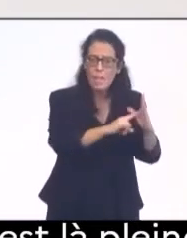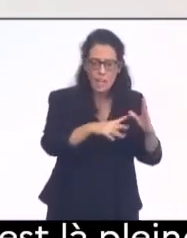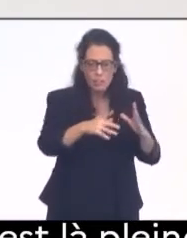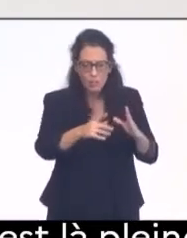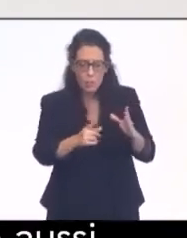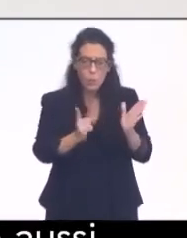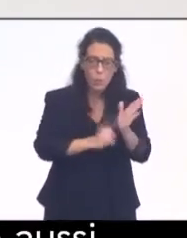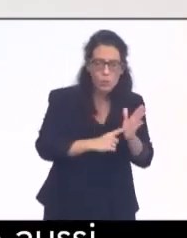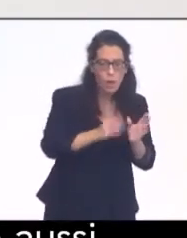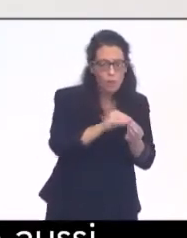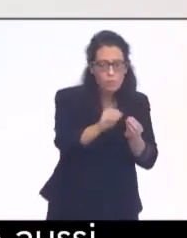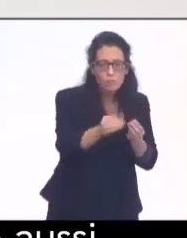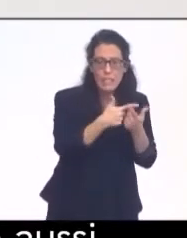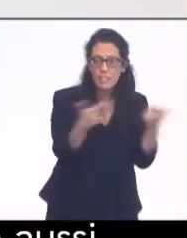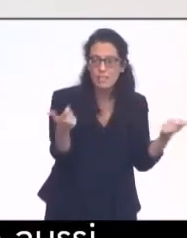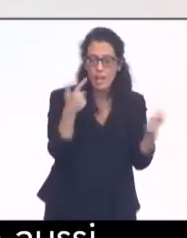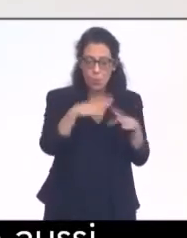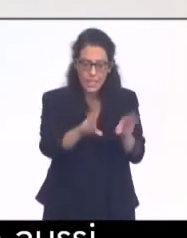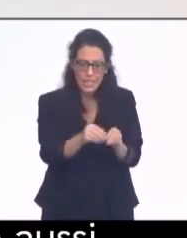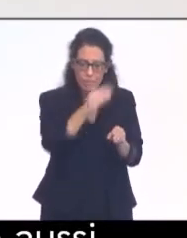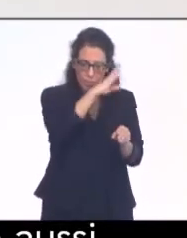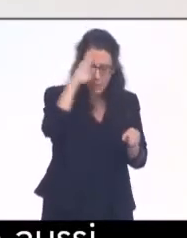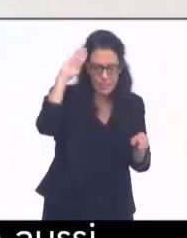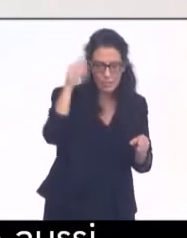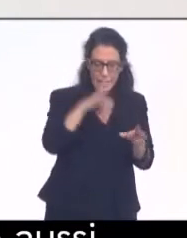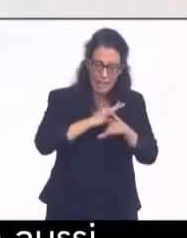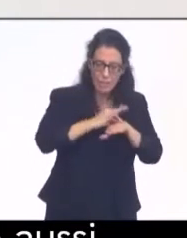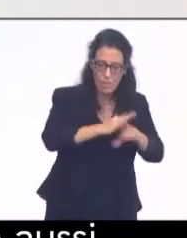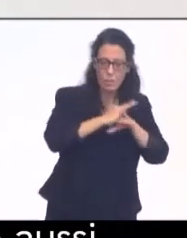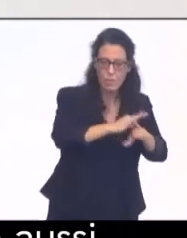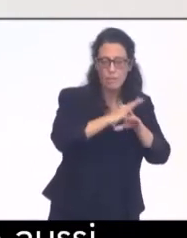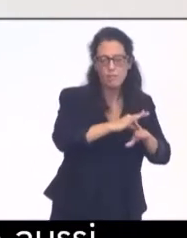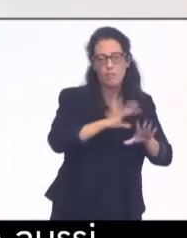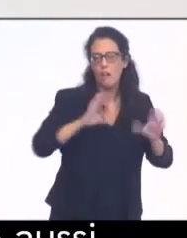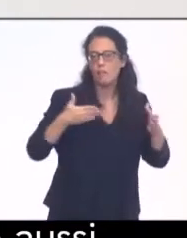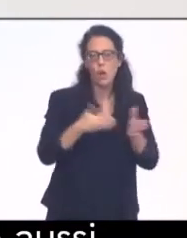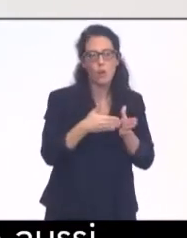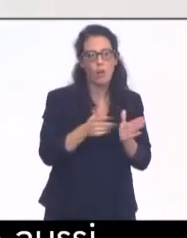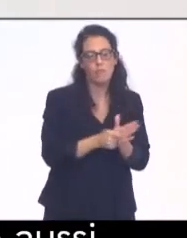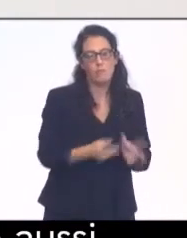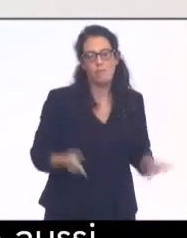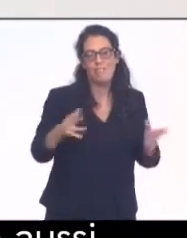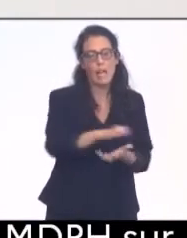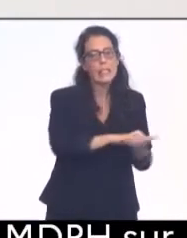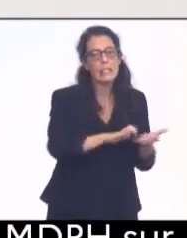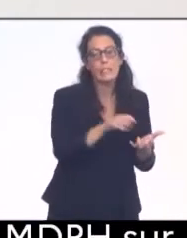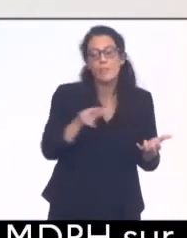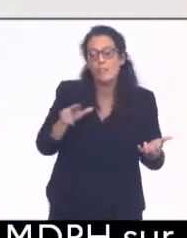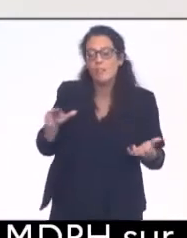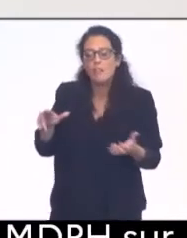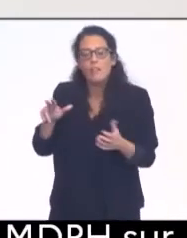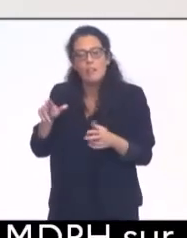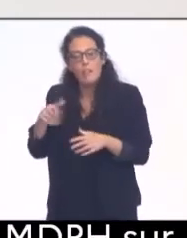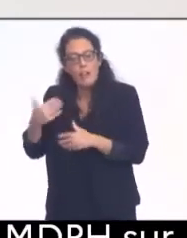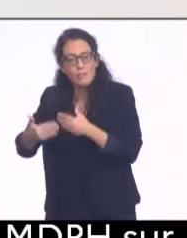droits et sur les équipes pluridisciplinaires. Donc, on est encore en mode de crise. Donc, ces travaux vont démarrer, mais